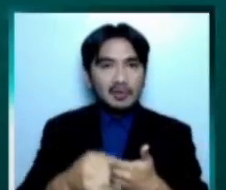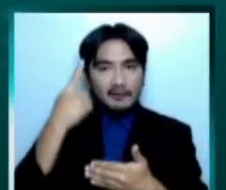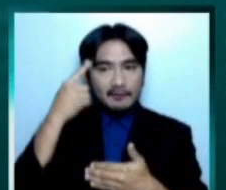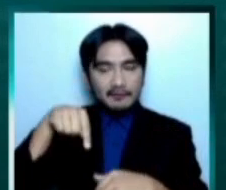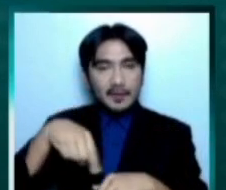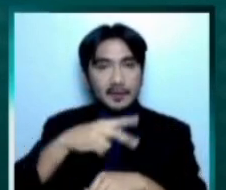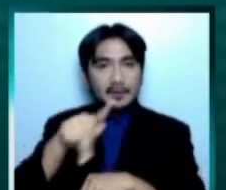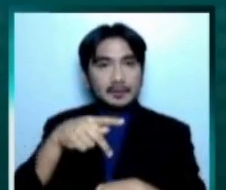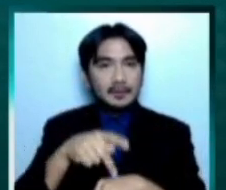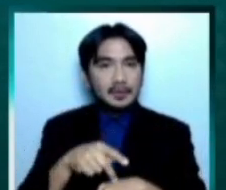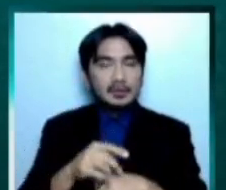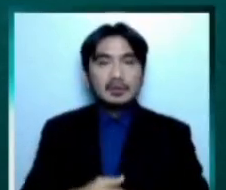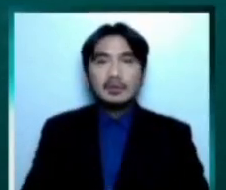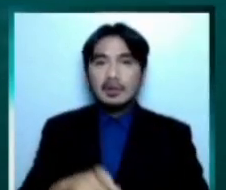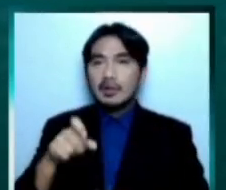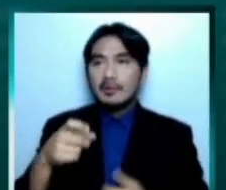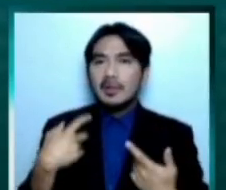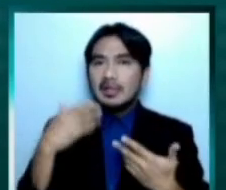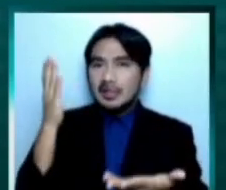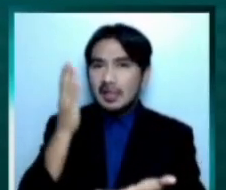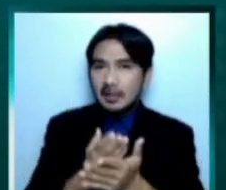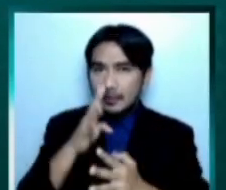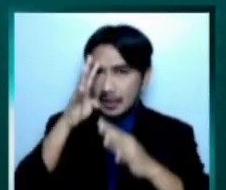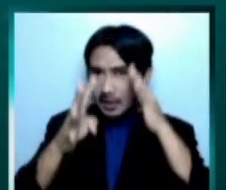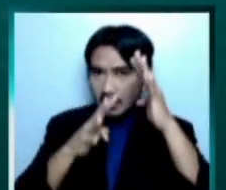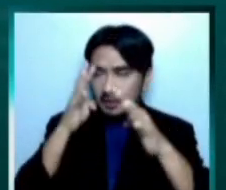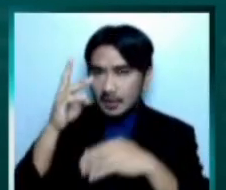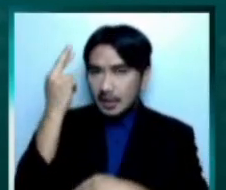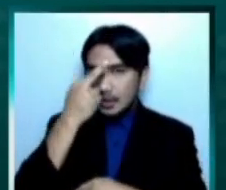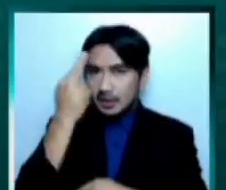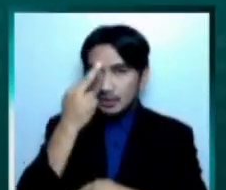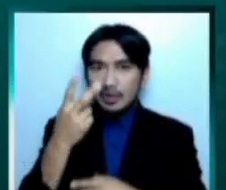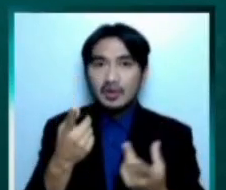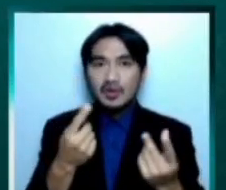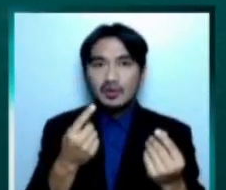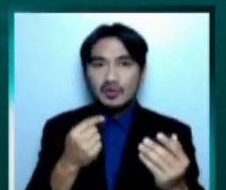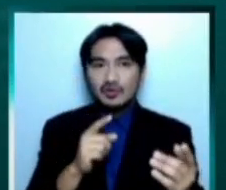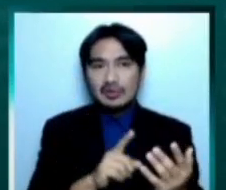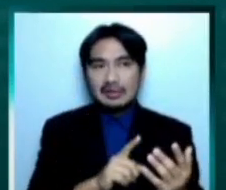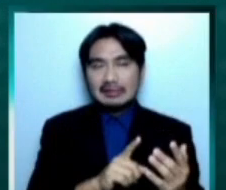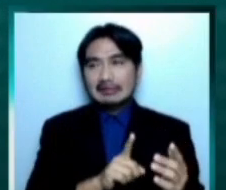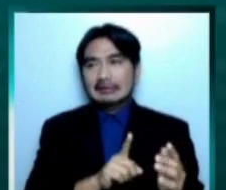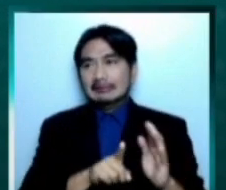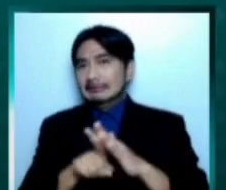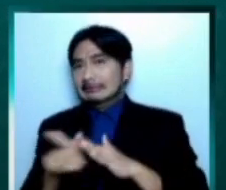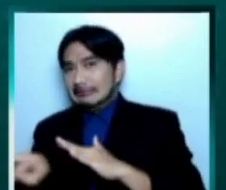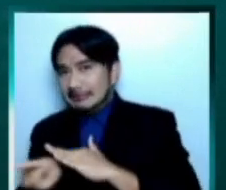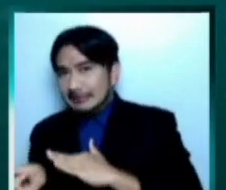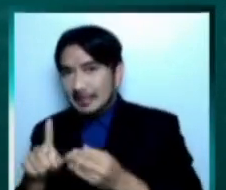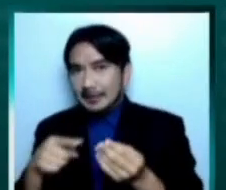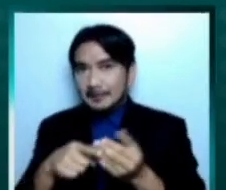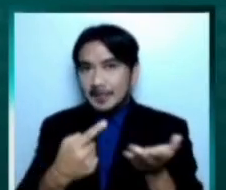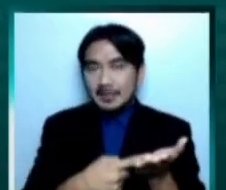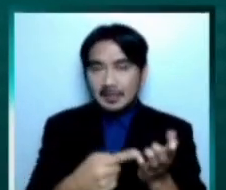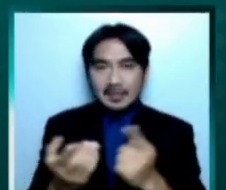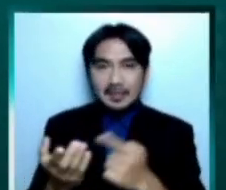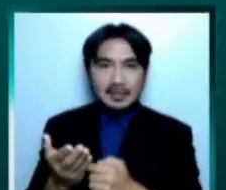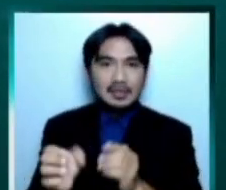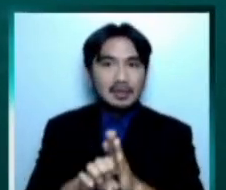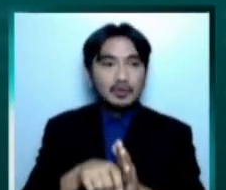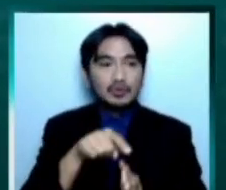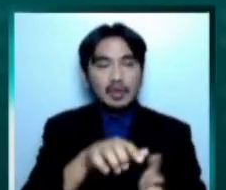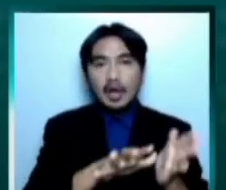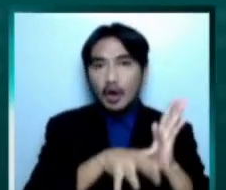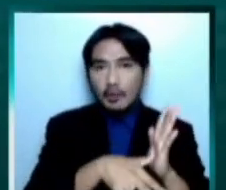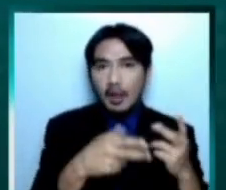kandidato ang pag-iimbento ng mga dahilan para makaiwas sa face-to-face debates, lalo na yung inorganisa ng COMELEC. Sinisikap pa namin makuha